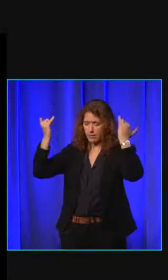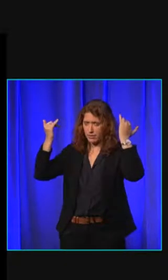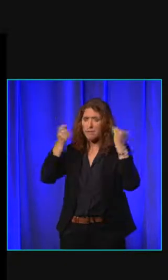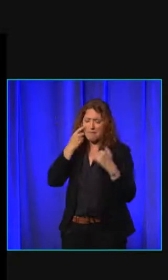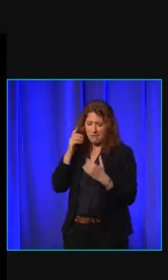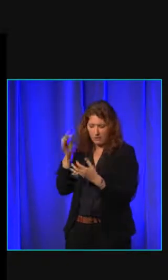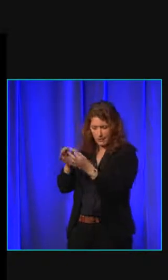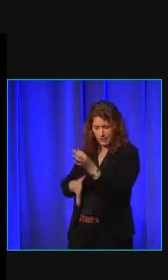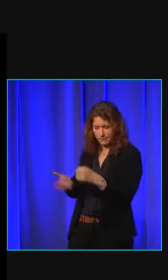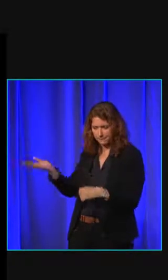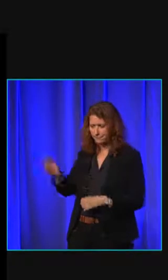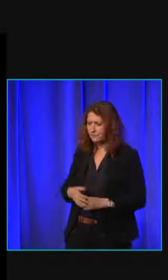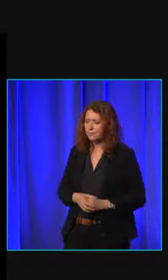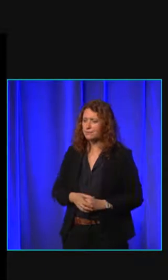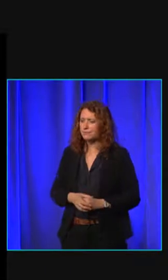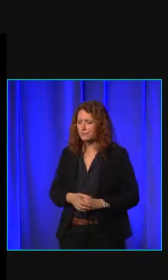donne.